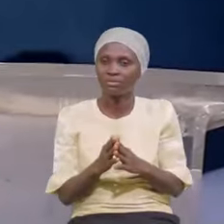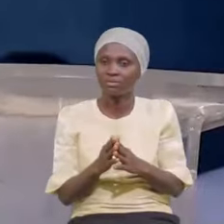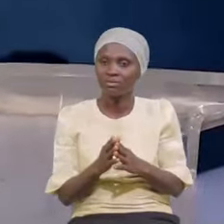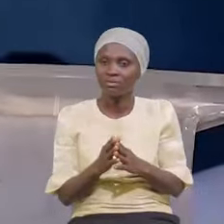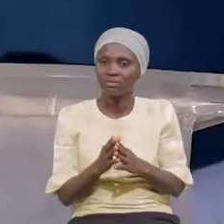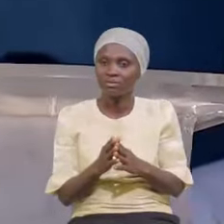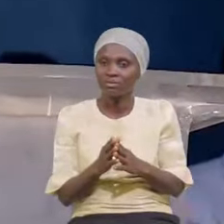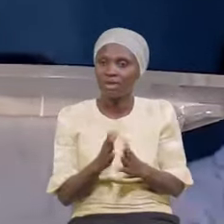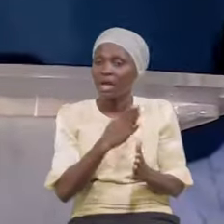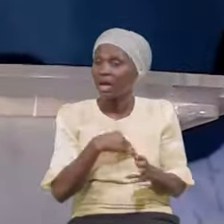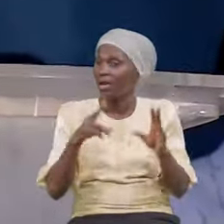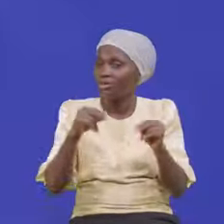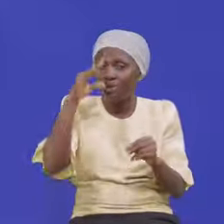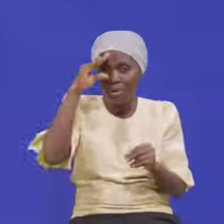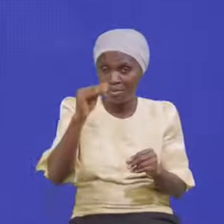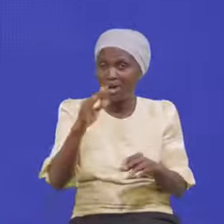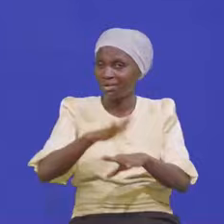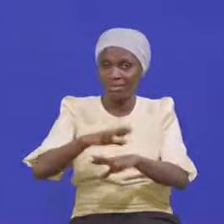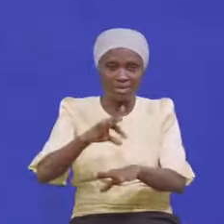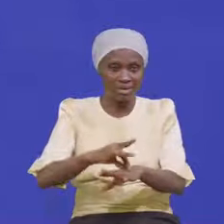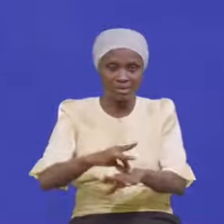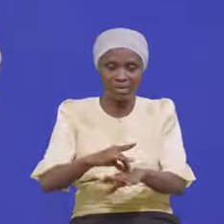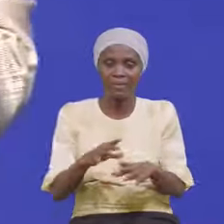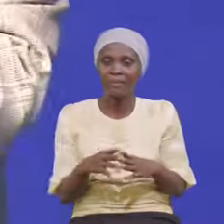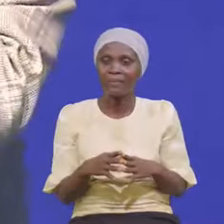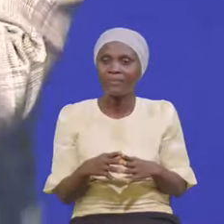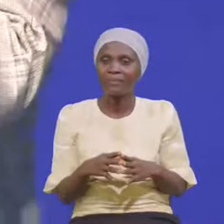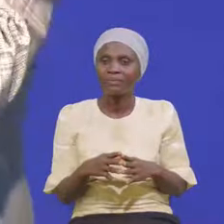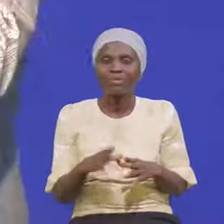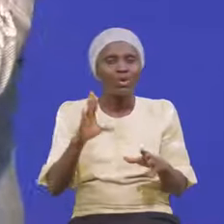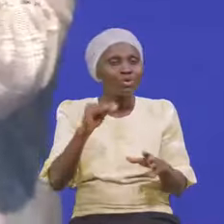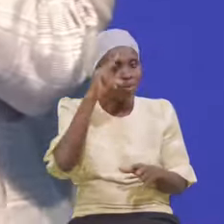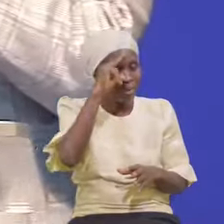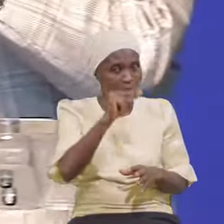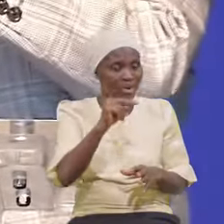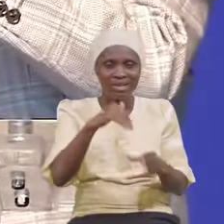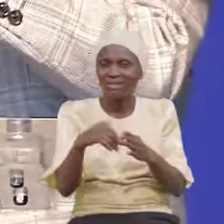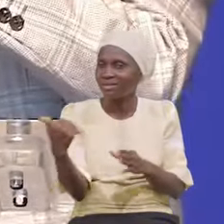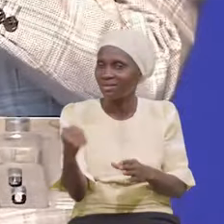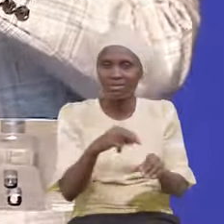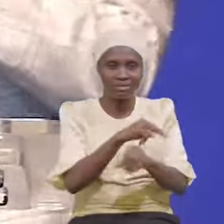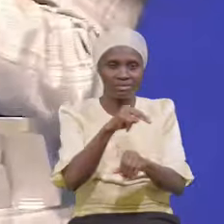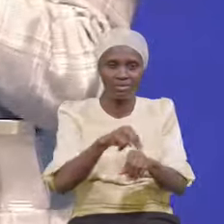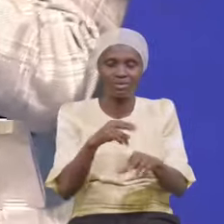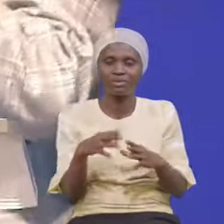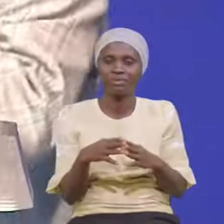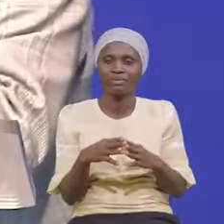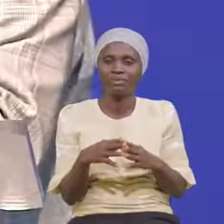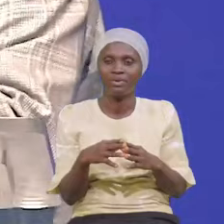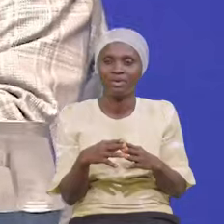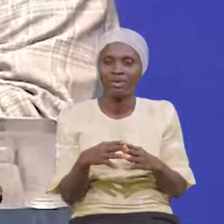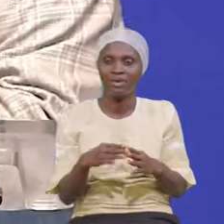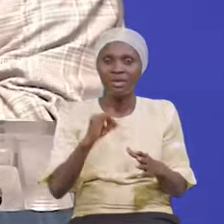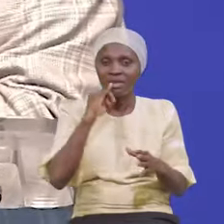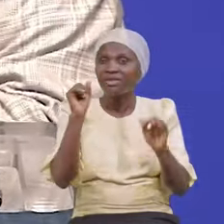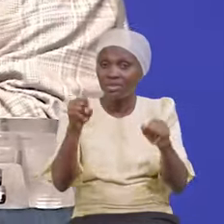దేవుణ్ణి చేరుకోగలడు, no man on earth, భూమి మీద ఏ నరుడు కూడా, no man in any nation, ఏ దేశములో ఏ మనిషి కూడా, is